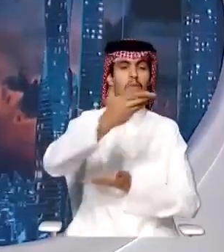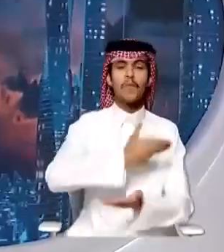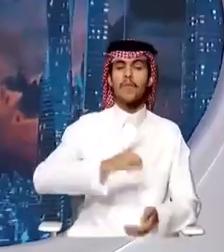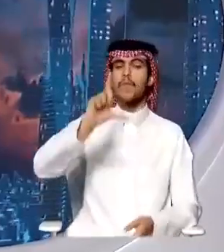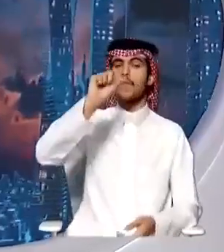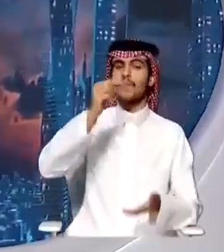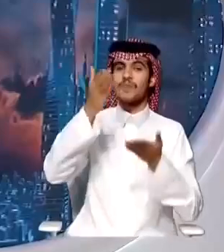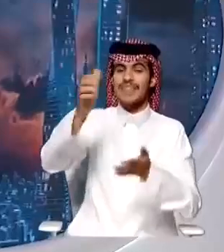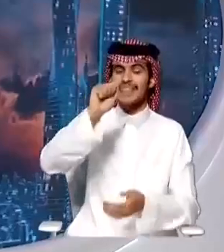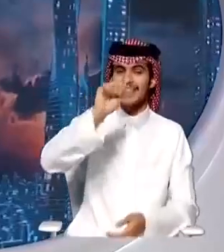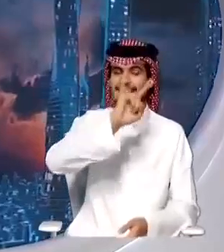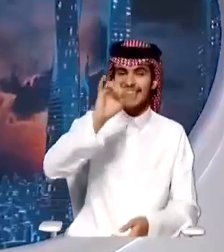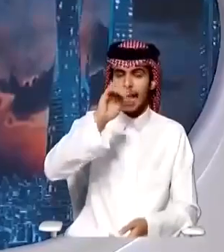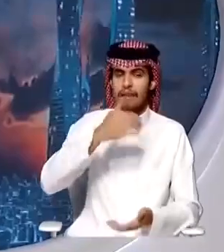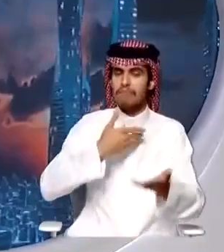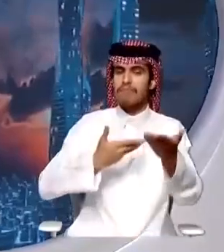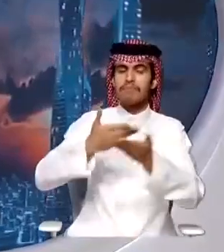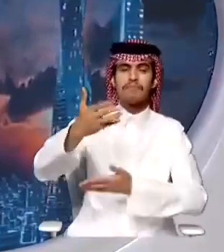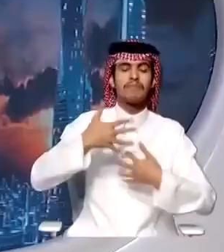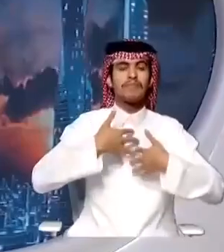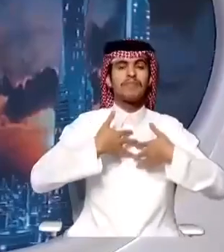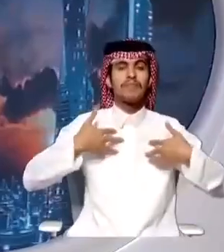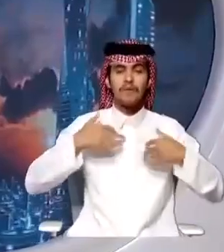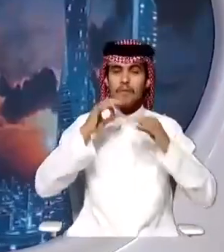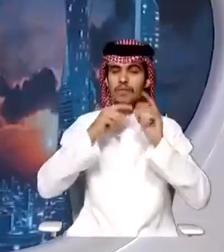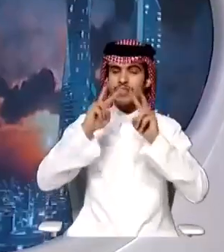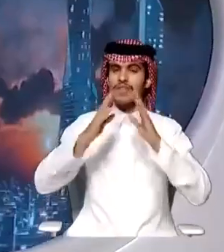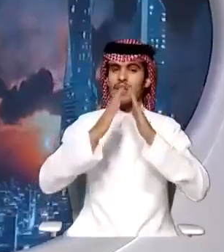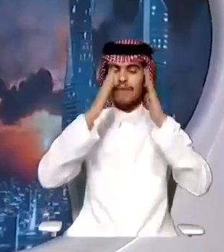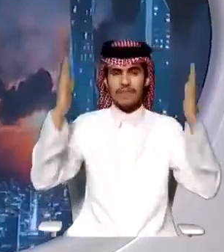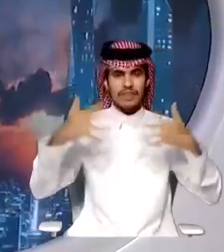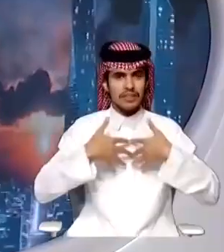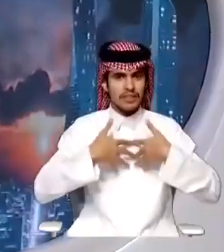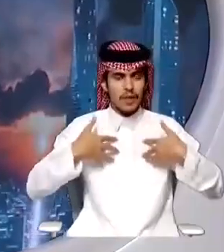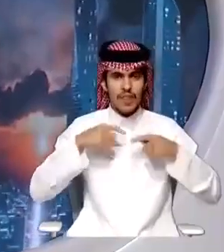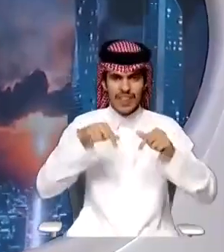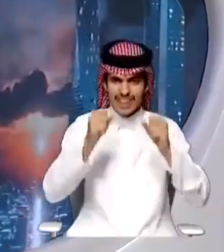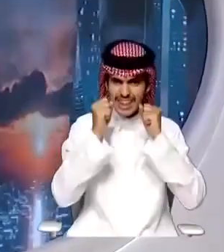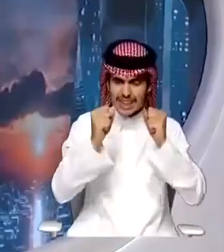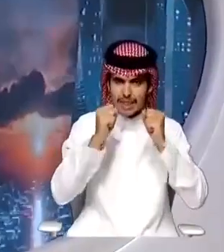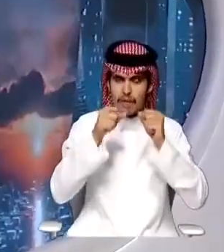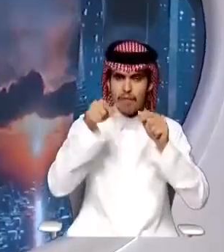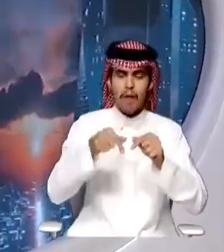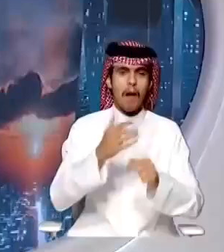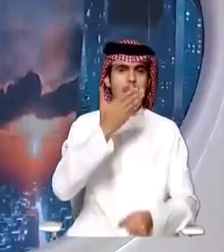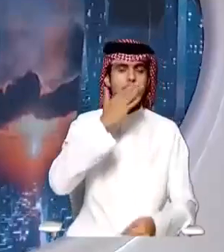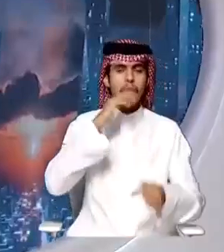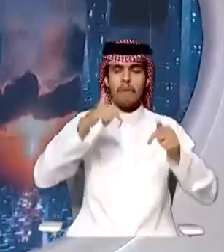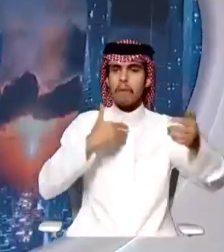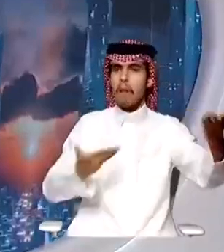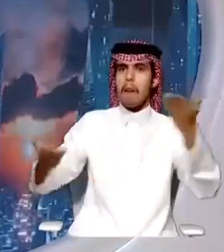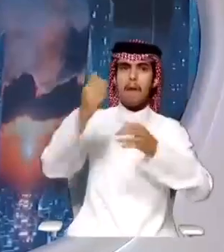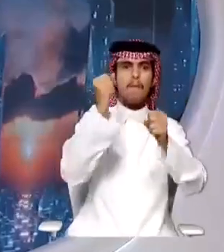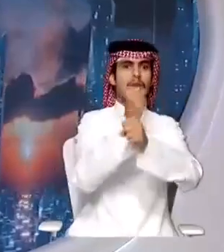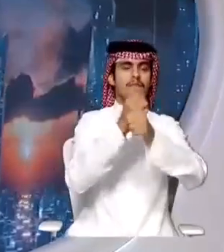صلاح ما شاء الله تم اتاحه الفرصه بشكل جميل الحمد لله في السابق كان في صعوبه الان الحمد لله جميع الموظفين استطيع التعامل معهم